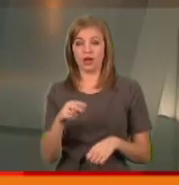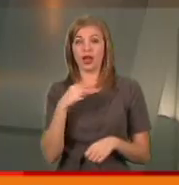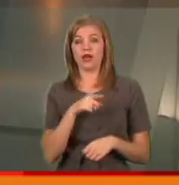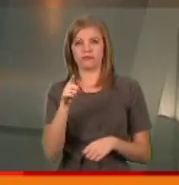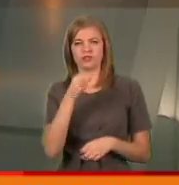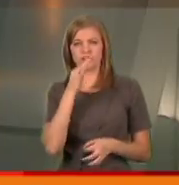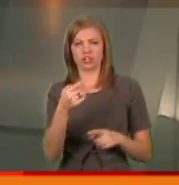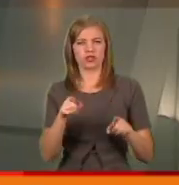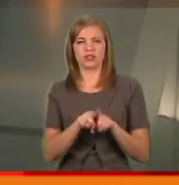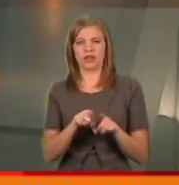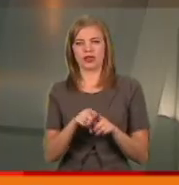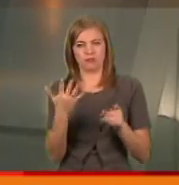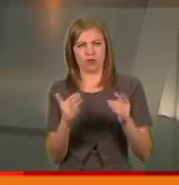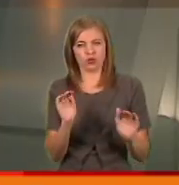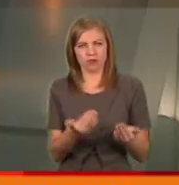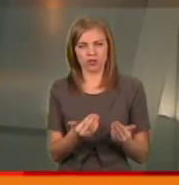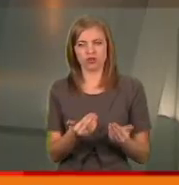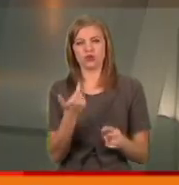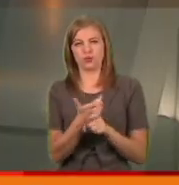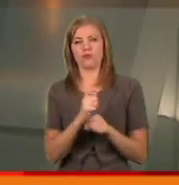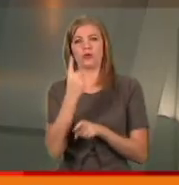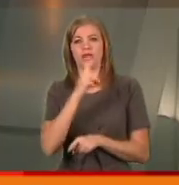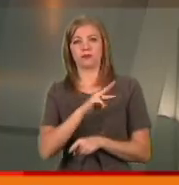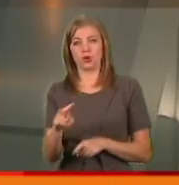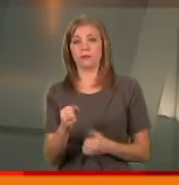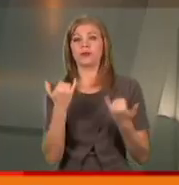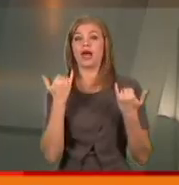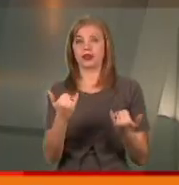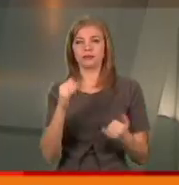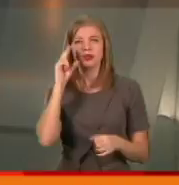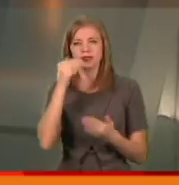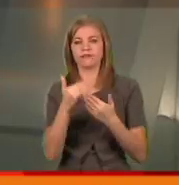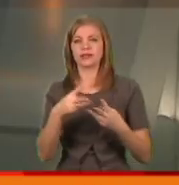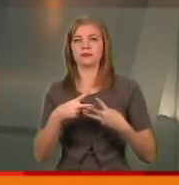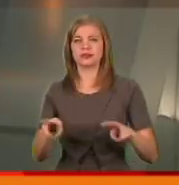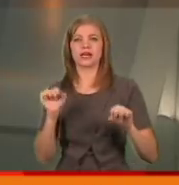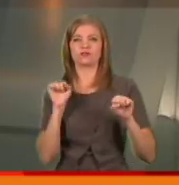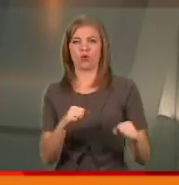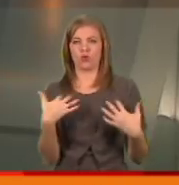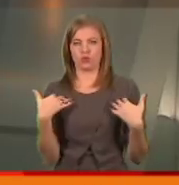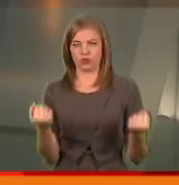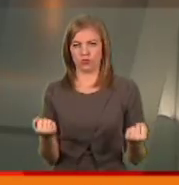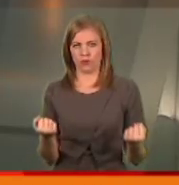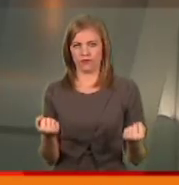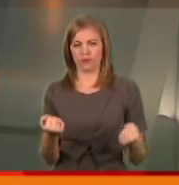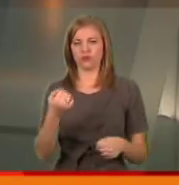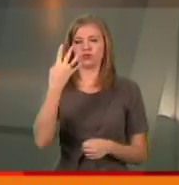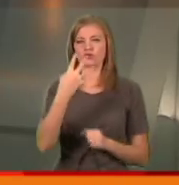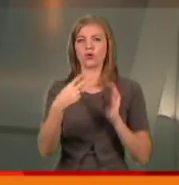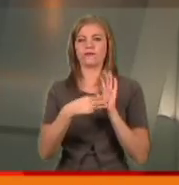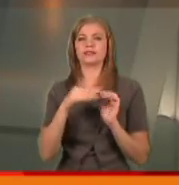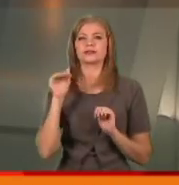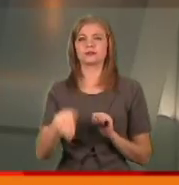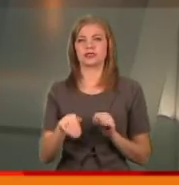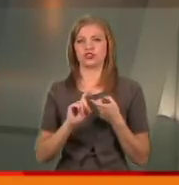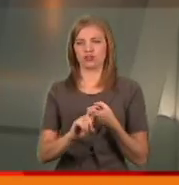ВОЗ каже, що таких дещо менше – понад мільйон. А тепер статистика від Міністерства охорони здоров'я. 48